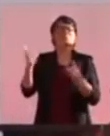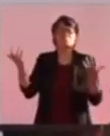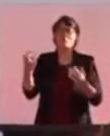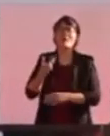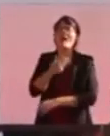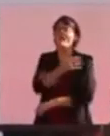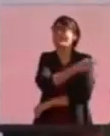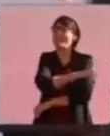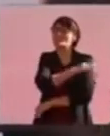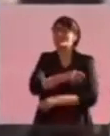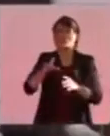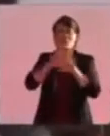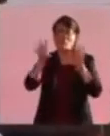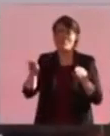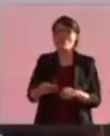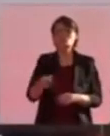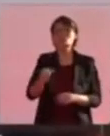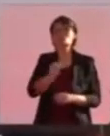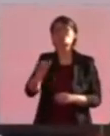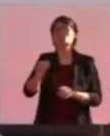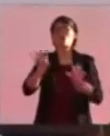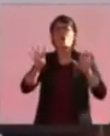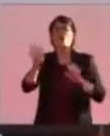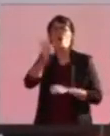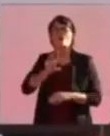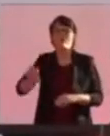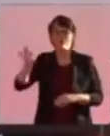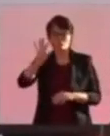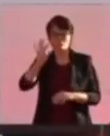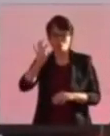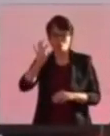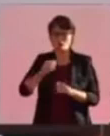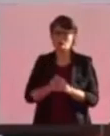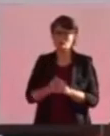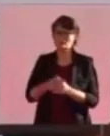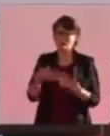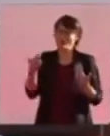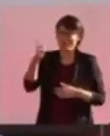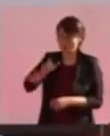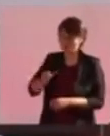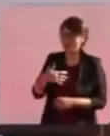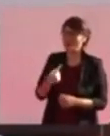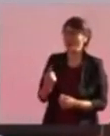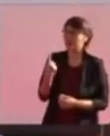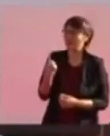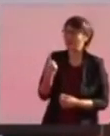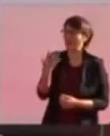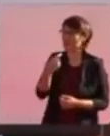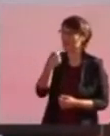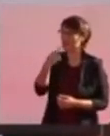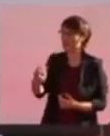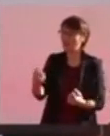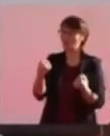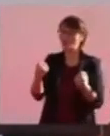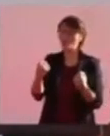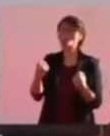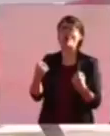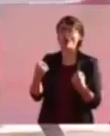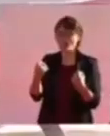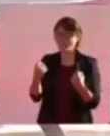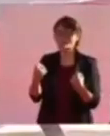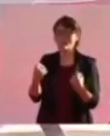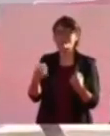per questo la prima cosa che voglio affermare con forza ed invertire la rotta in termini di risorse umane e